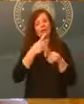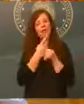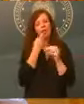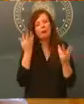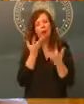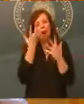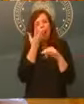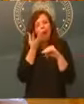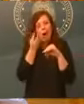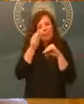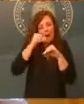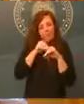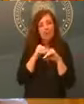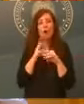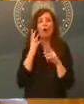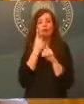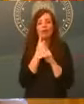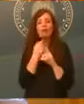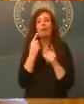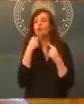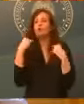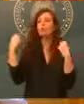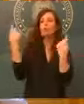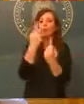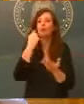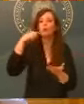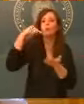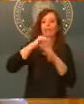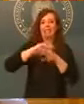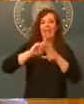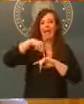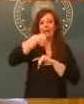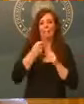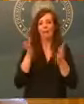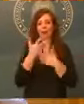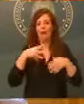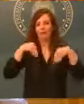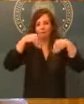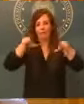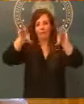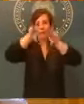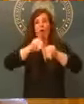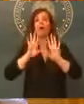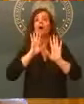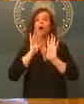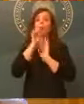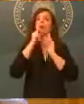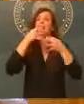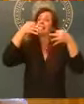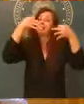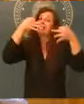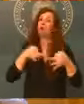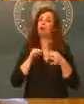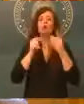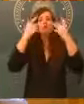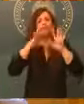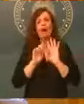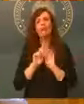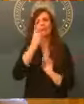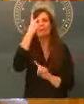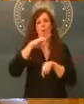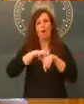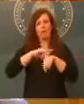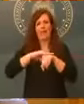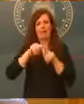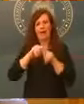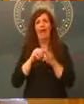classe a settembre, tutti in sicurezza. E lo facciamo già dal primo di settembre, riportando quegli studenti e quelle